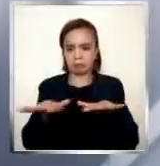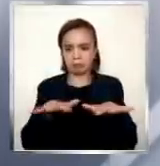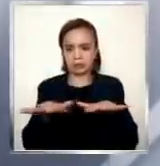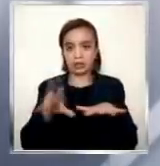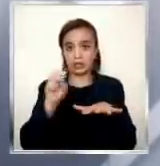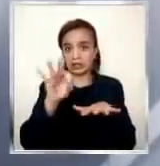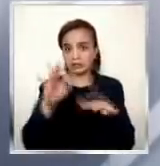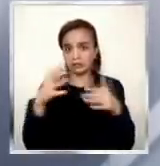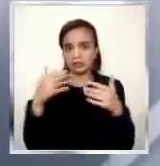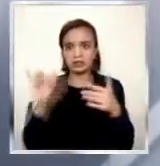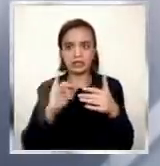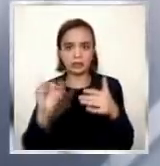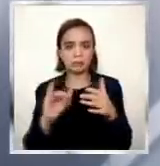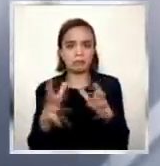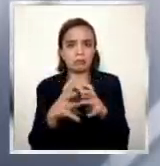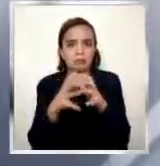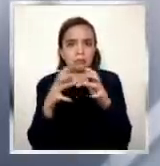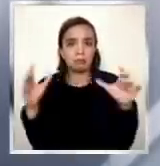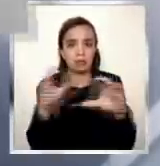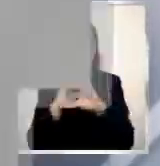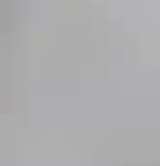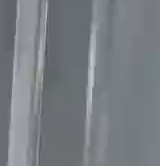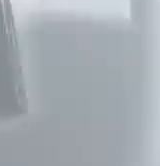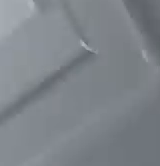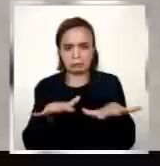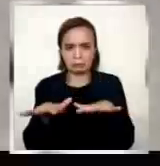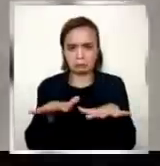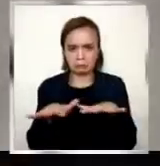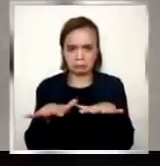sasakyan. Yan ang tinutukan ni Maki Pulido.